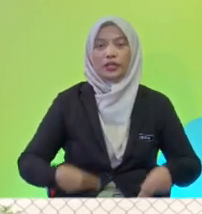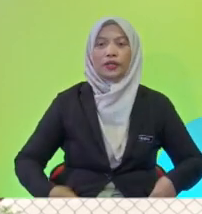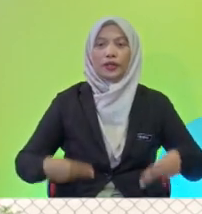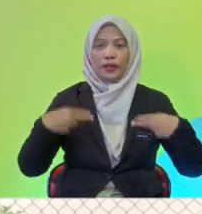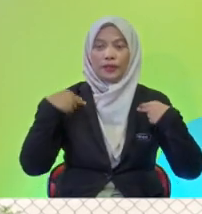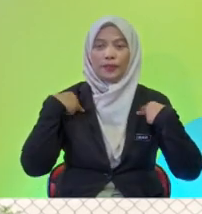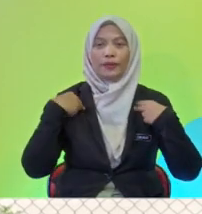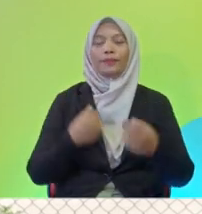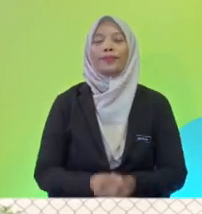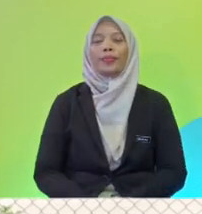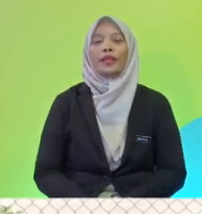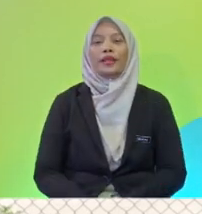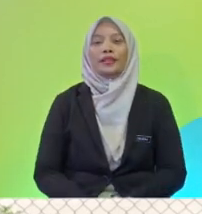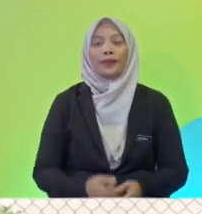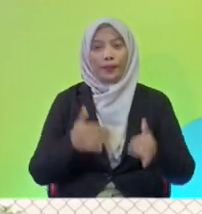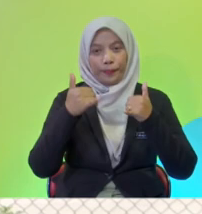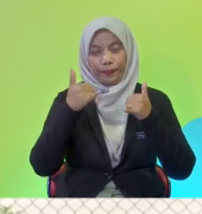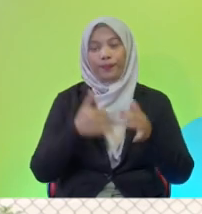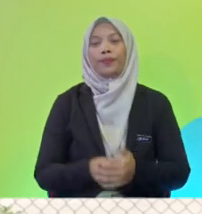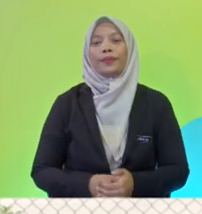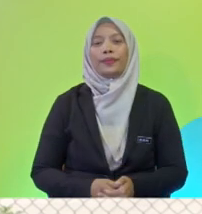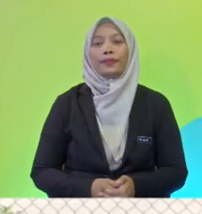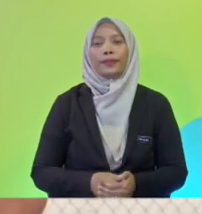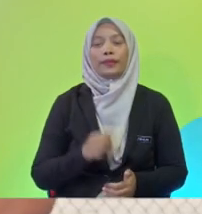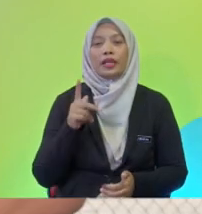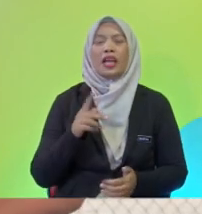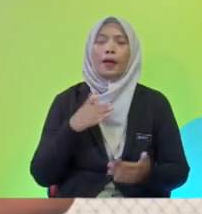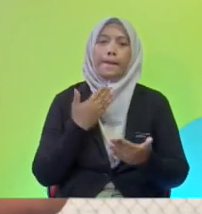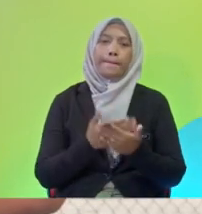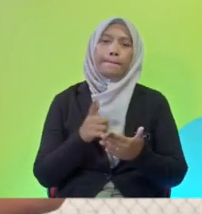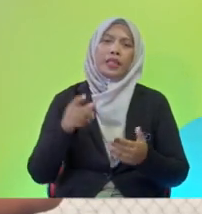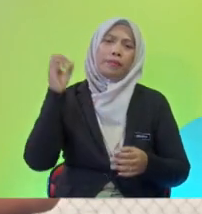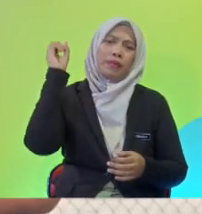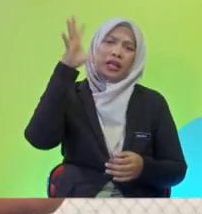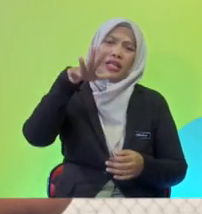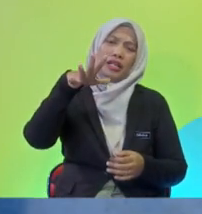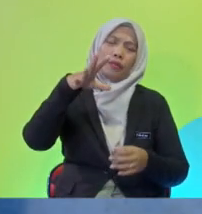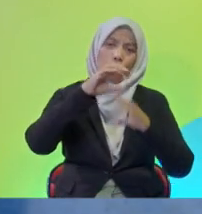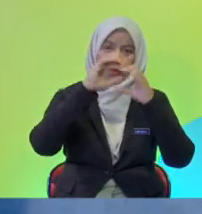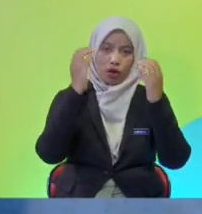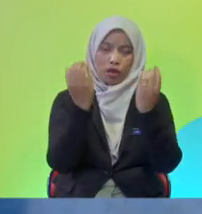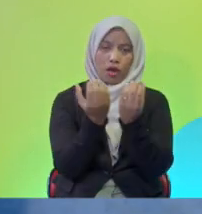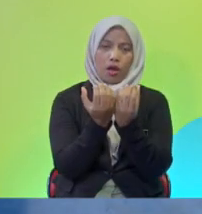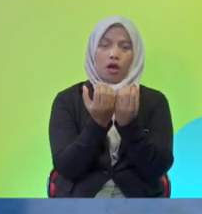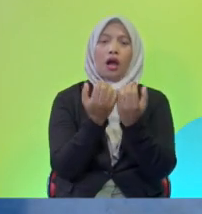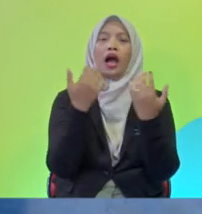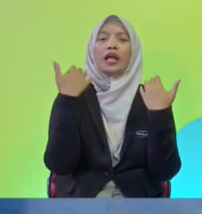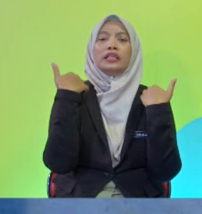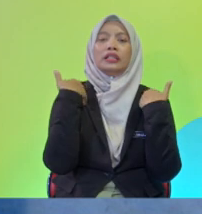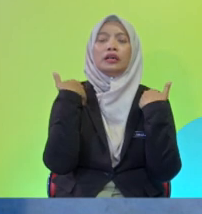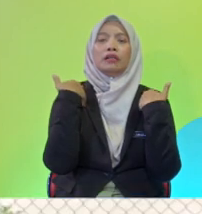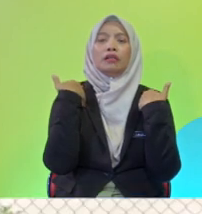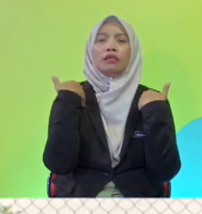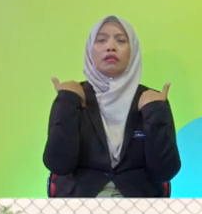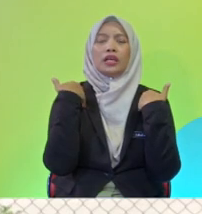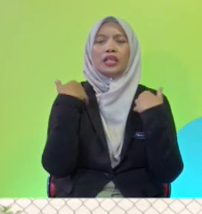Okay. Macam main game. Masuk balik nyawa. Okey. Baik cikgu, kalau kita nak baling bola tu, ada tak bahagian-bahagian tertentu